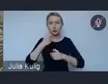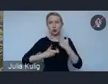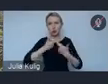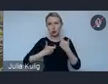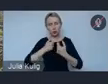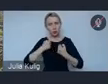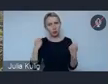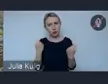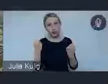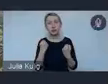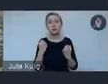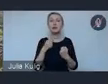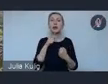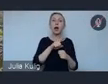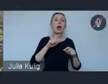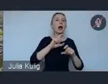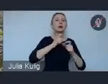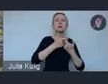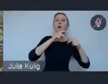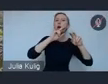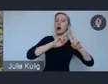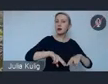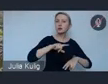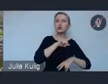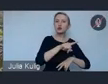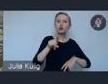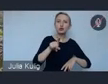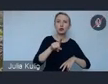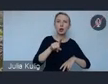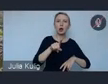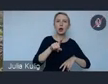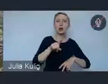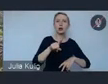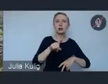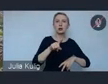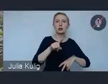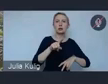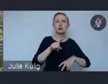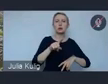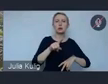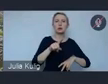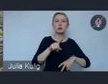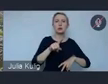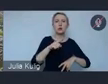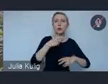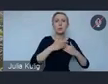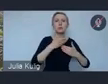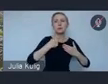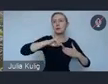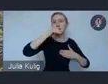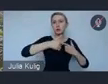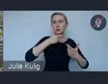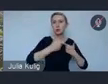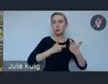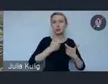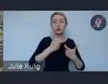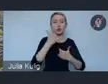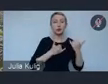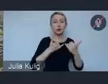intensywnie Natomiast cała reszta jest do zagospodarowania poza nami w związku z tym O ile tego jest